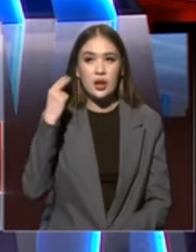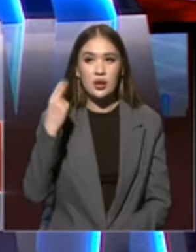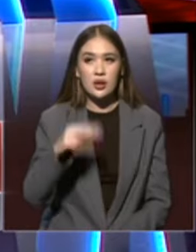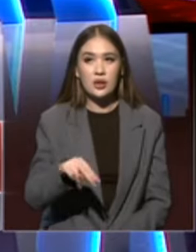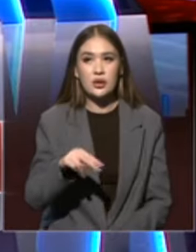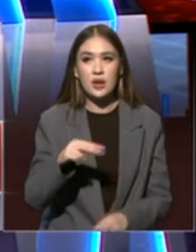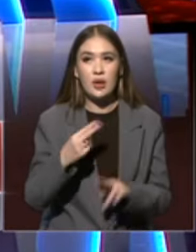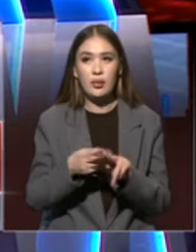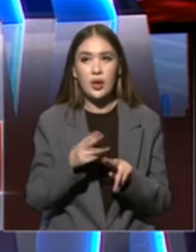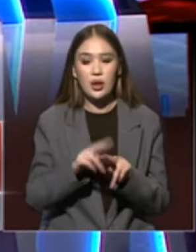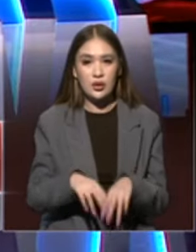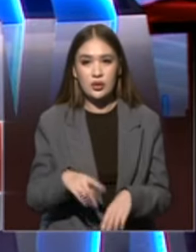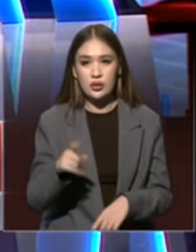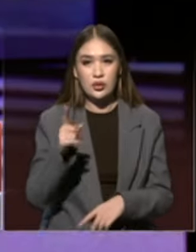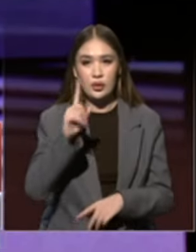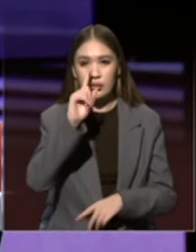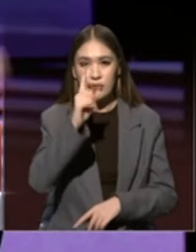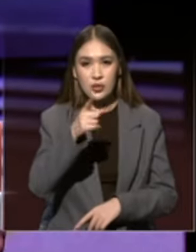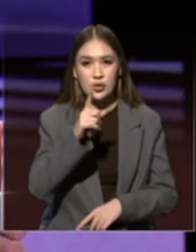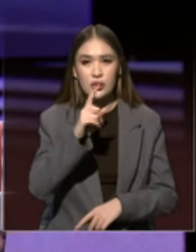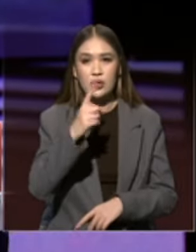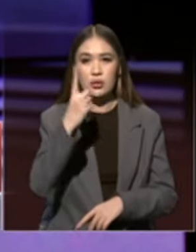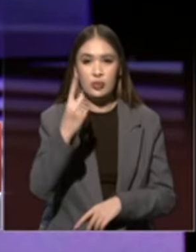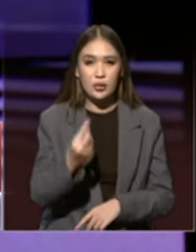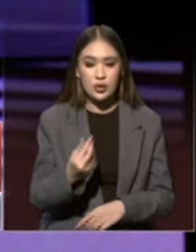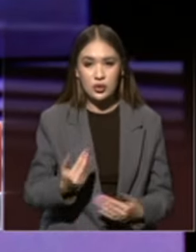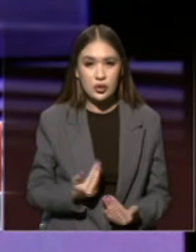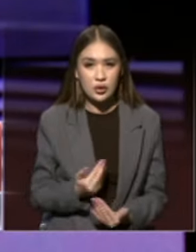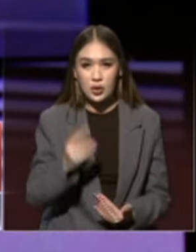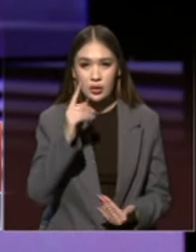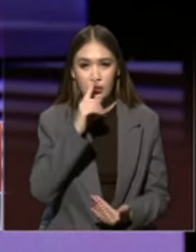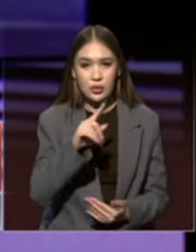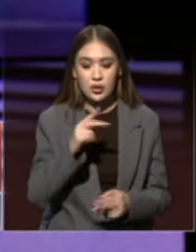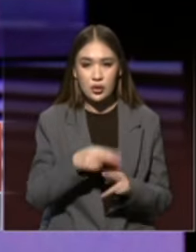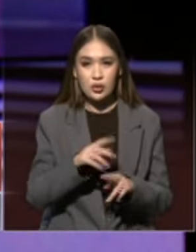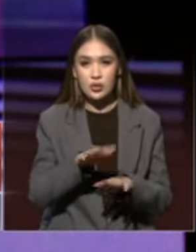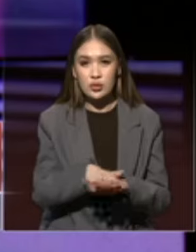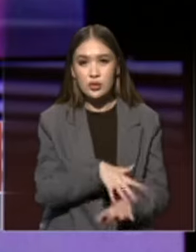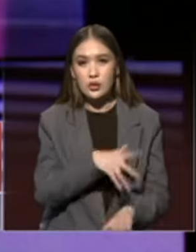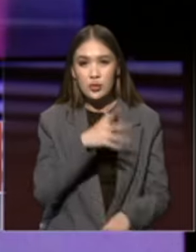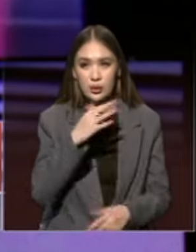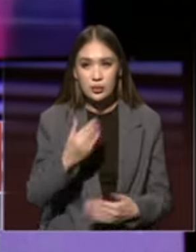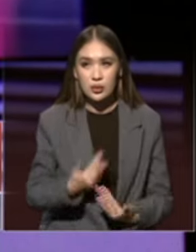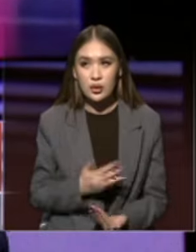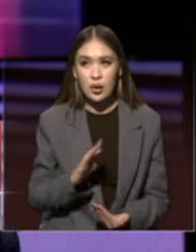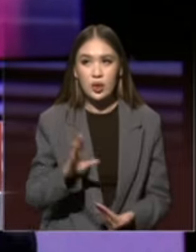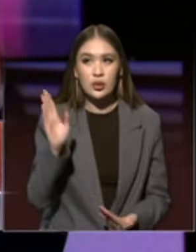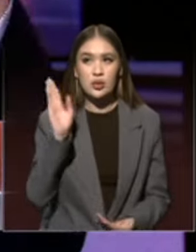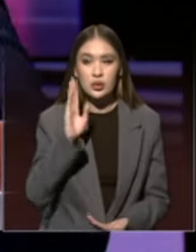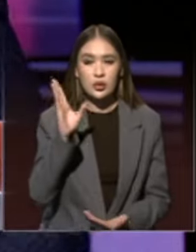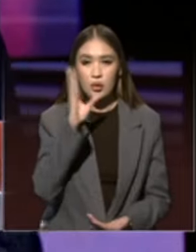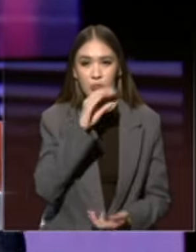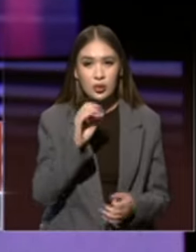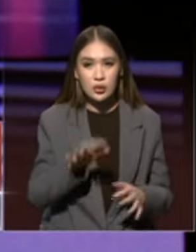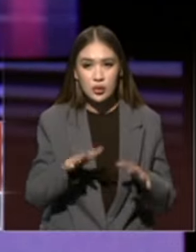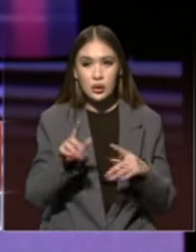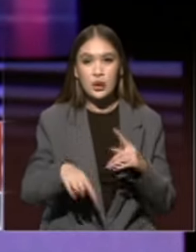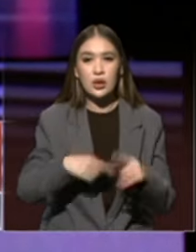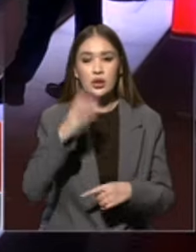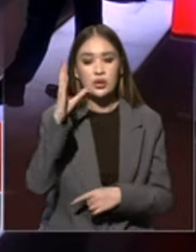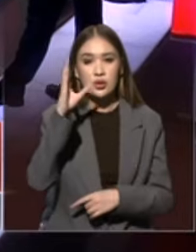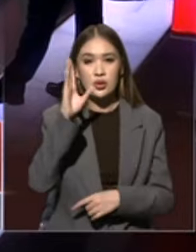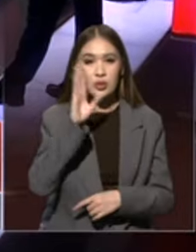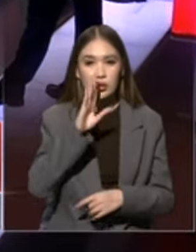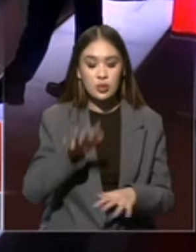ертең бір күн тұрмайды, бір жыл тұрмайды. Ол ертең көп уақыт тұратын үйлер, ертеңде су келуі мүмкін, келесі жылда су келуі мүмкін, сол